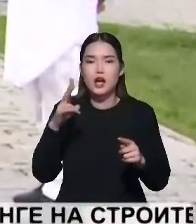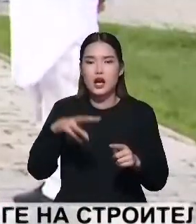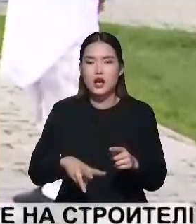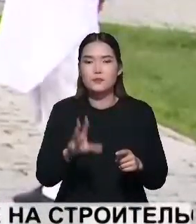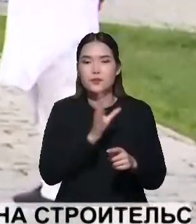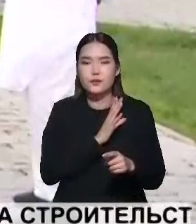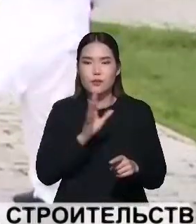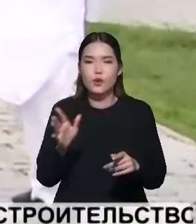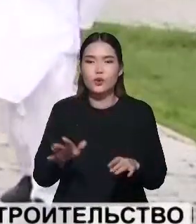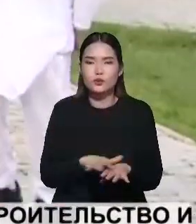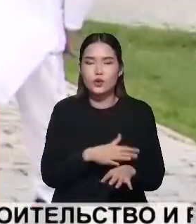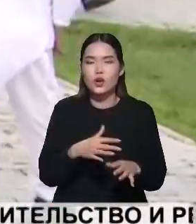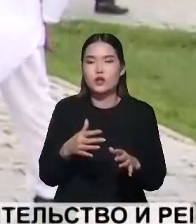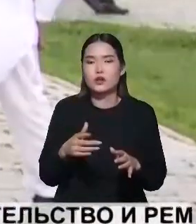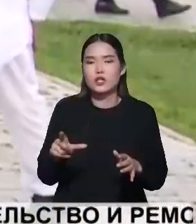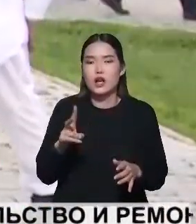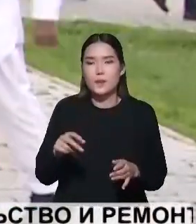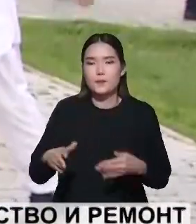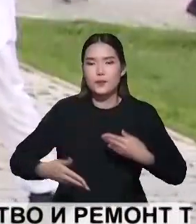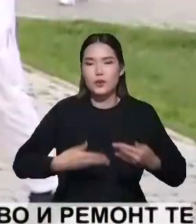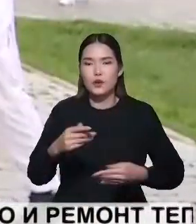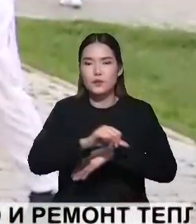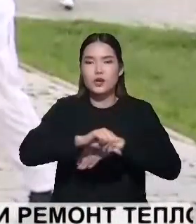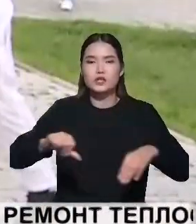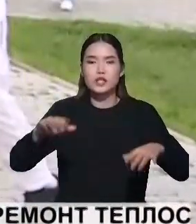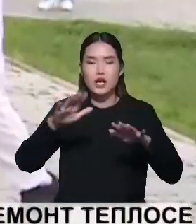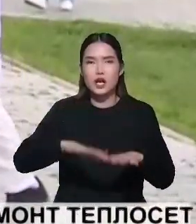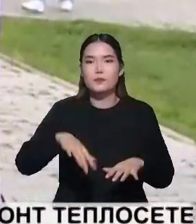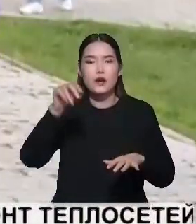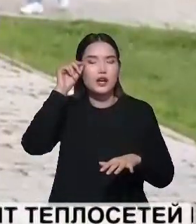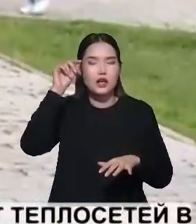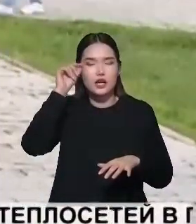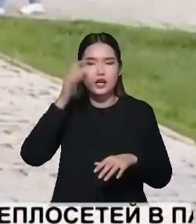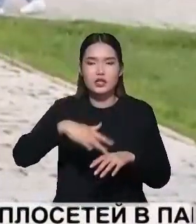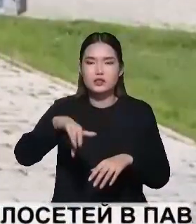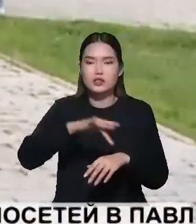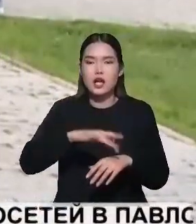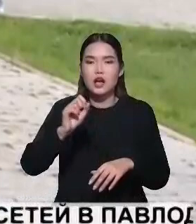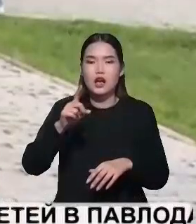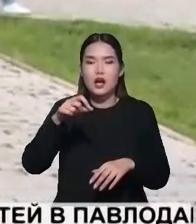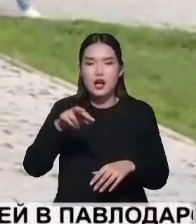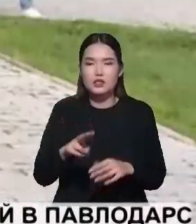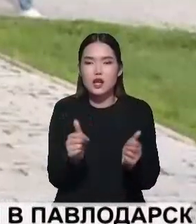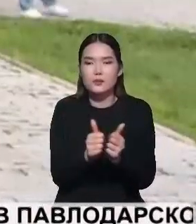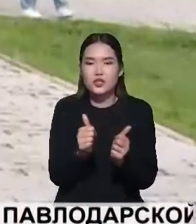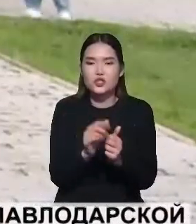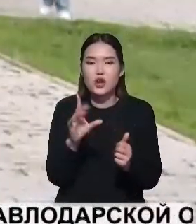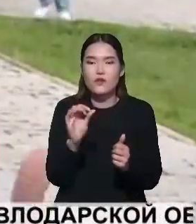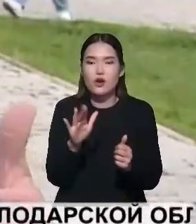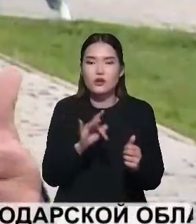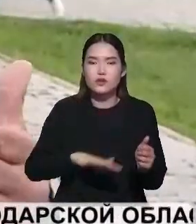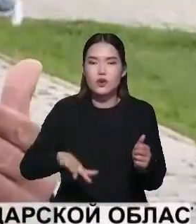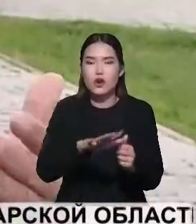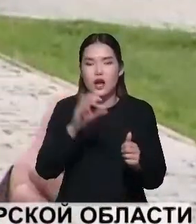около 9 тысяч километров по территории 16 стран Европы и Азии, Ближнего Востока. И вы